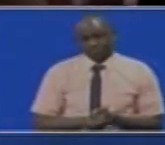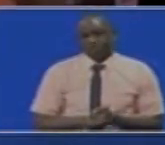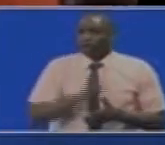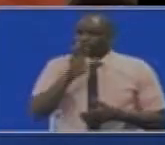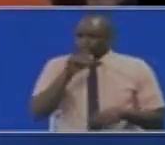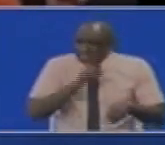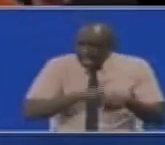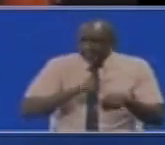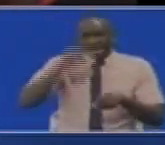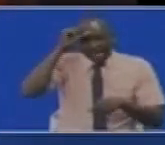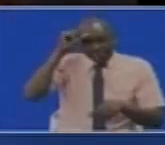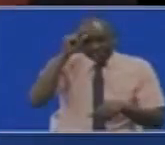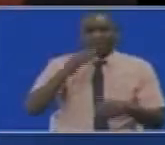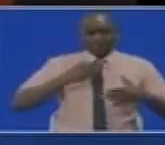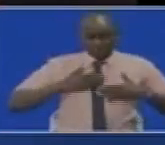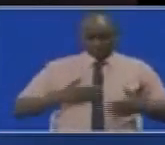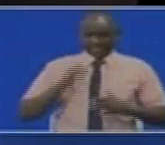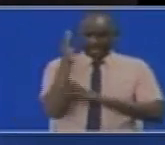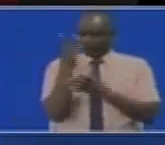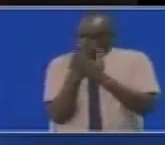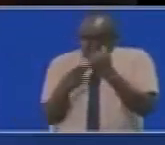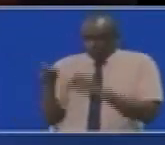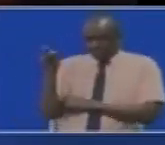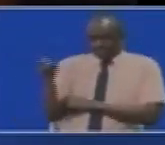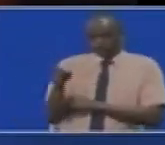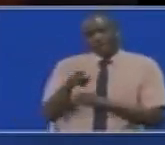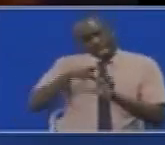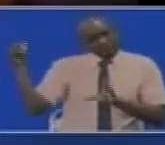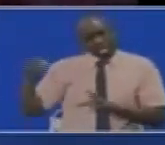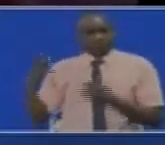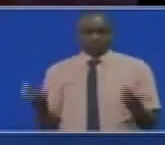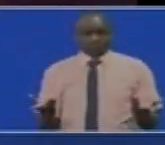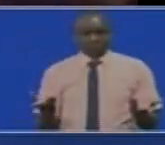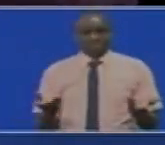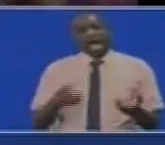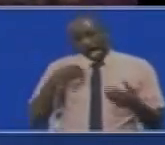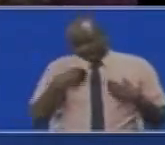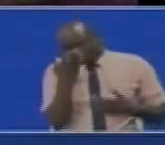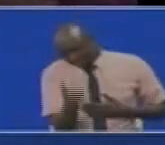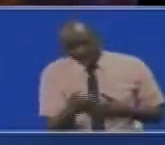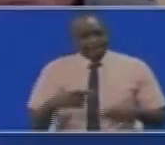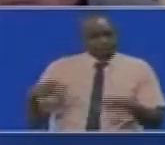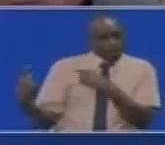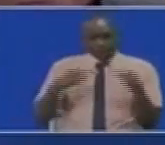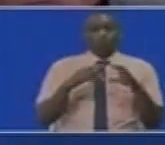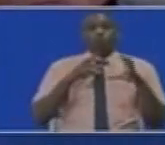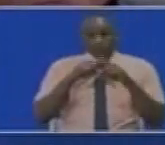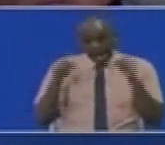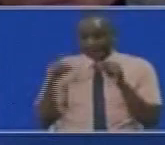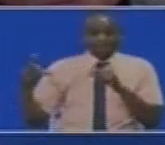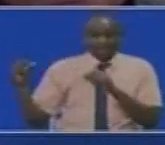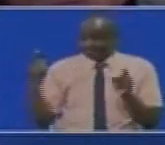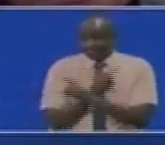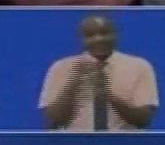Tangu serikali waondoe walinzi wa magavana Ali Hassan Joho na mwenzake Amason Kingi, kumekuwepo na makabiliano ya maneno kutoka kwa